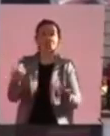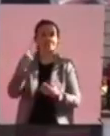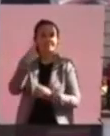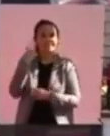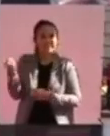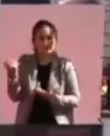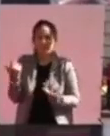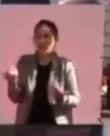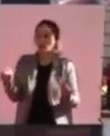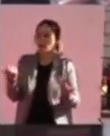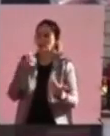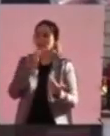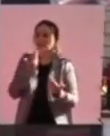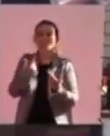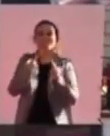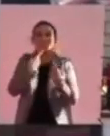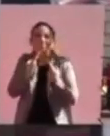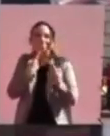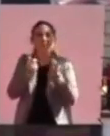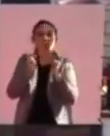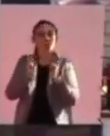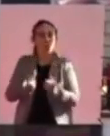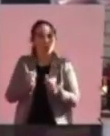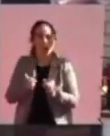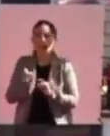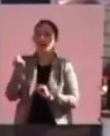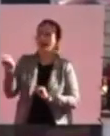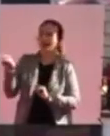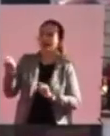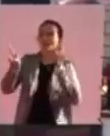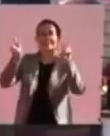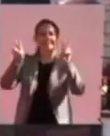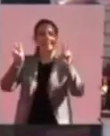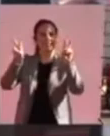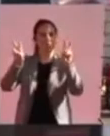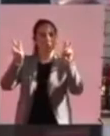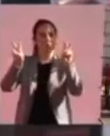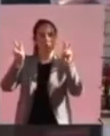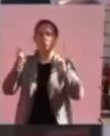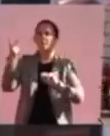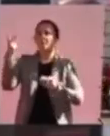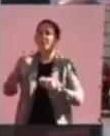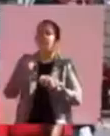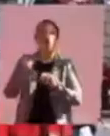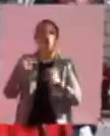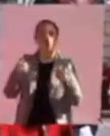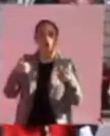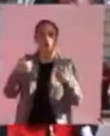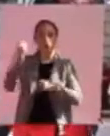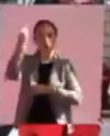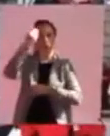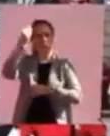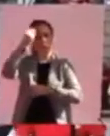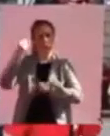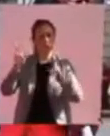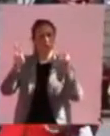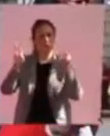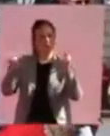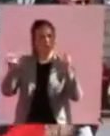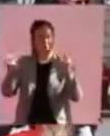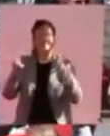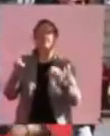il suo focus ha un titolo che insieme è un'ambizione è un sogno dalla centralità del territorio